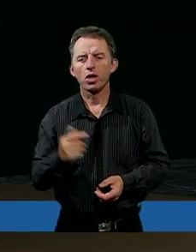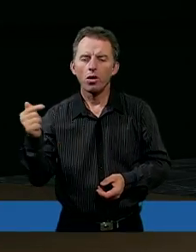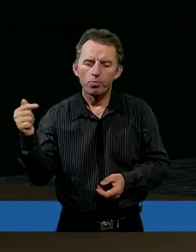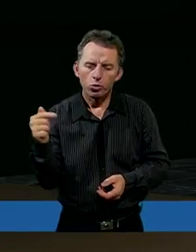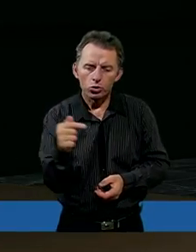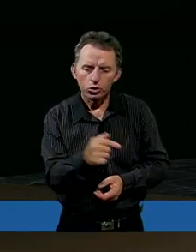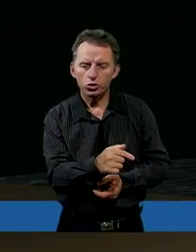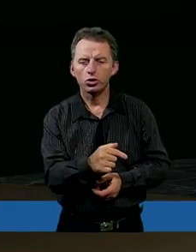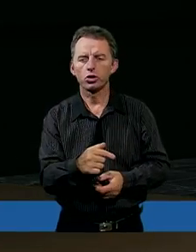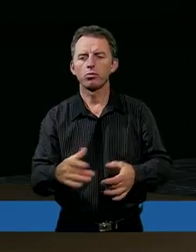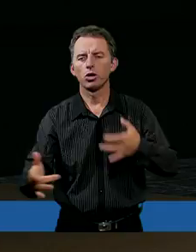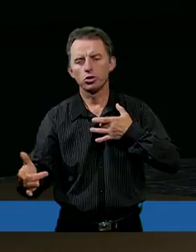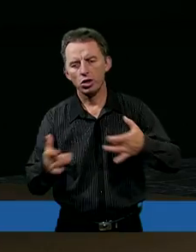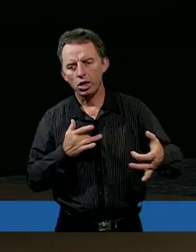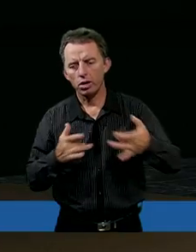musimy cierpieć.